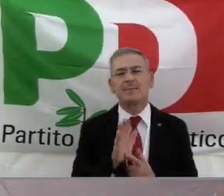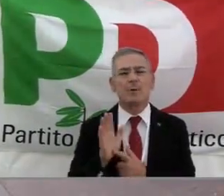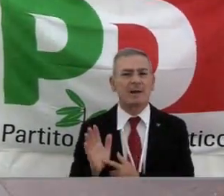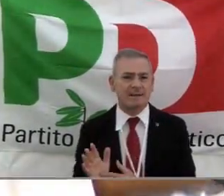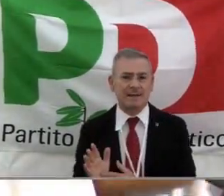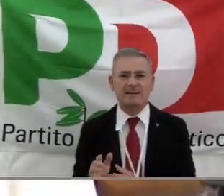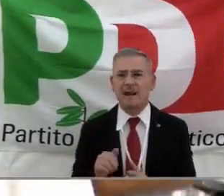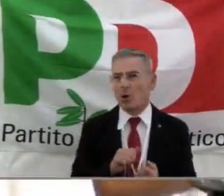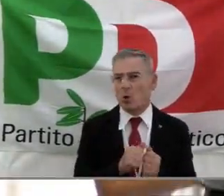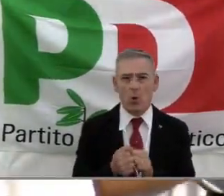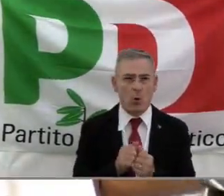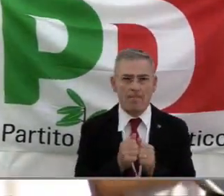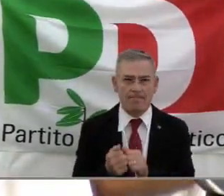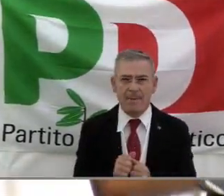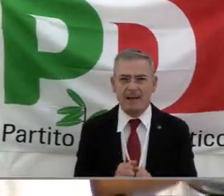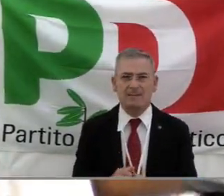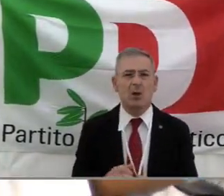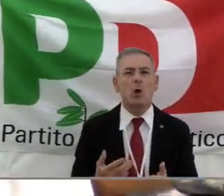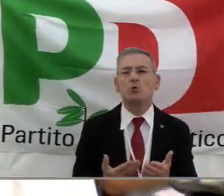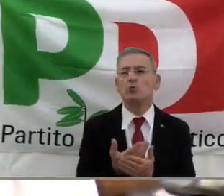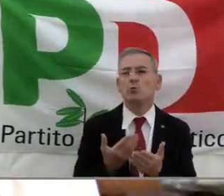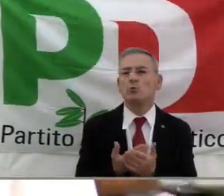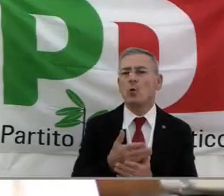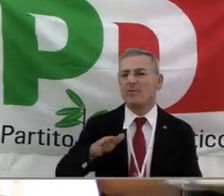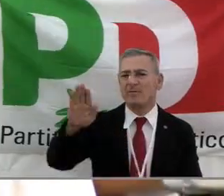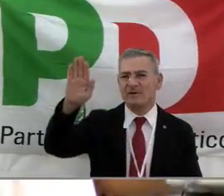Dimostrate di voler combattere il nuovo fascismo.